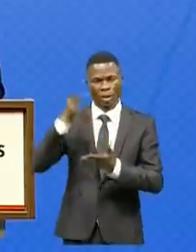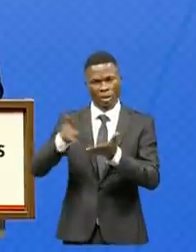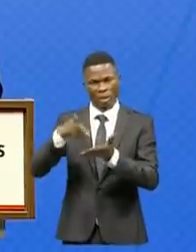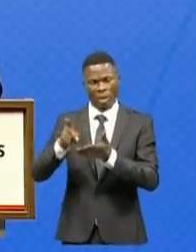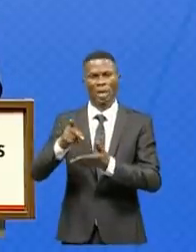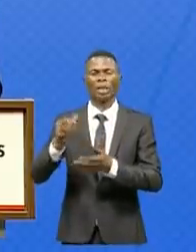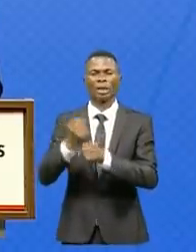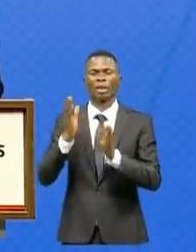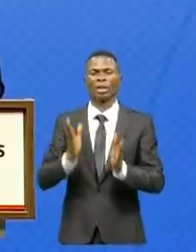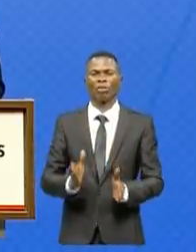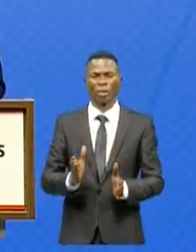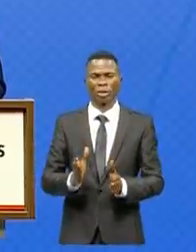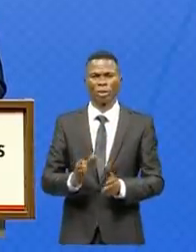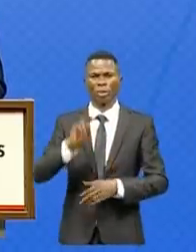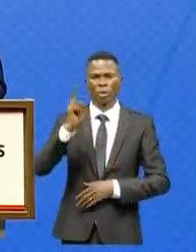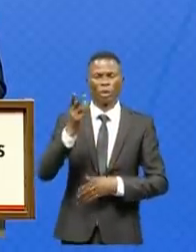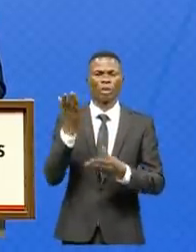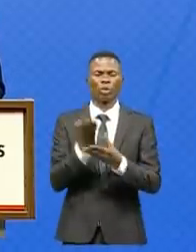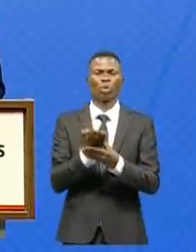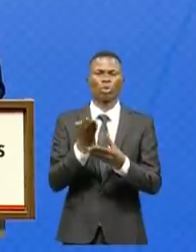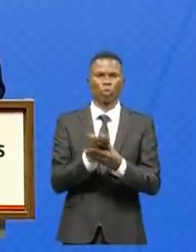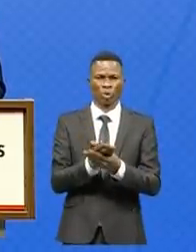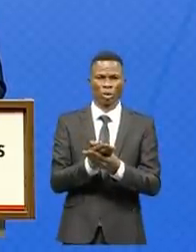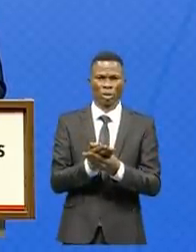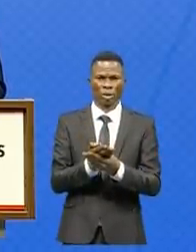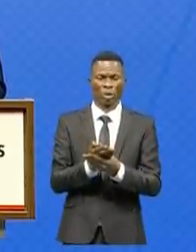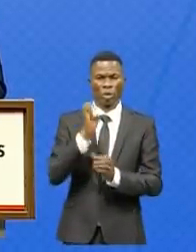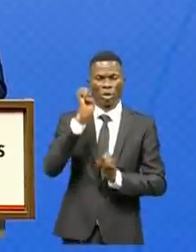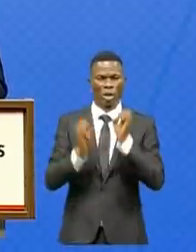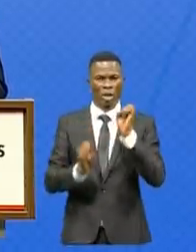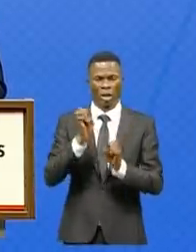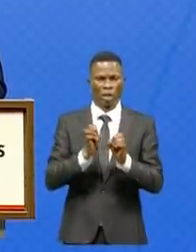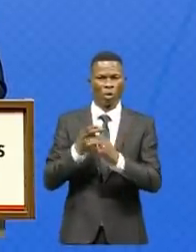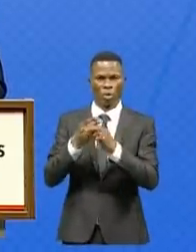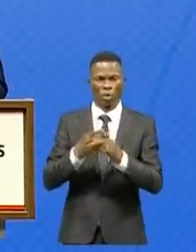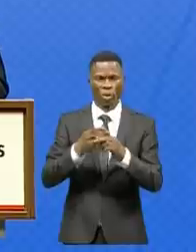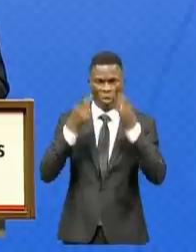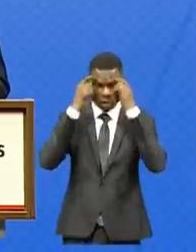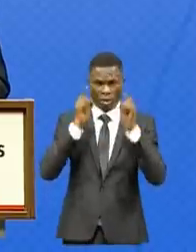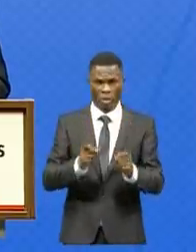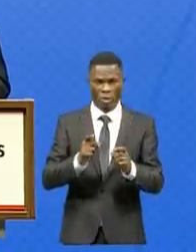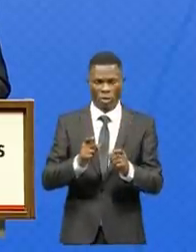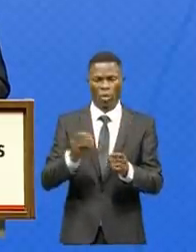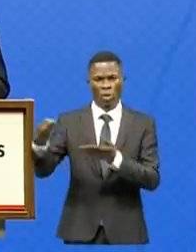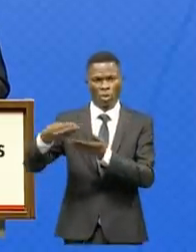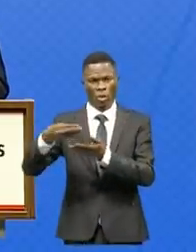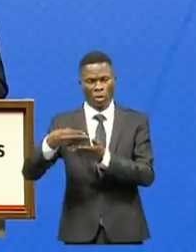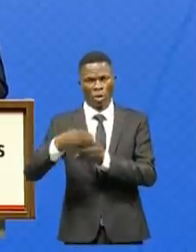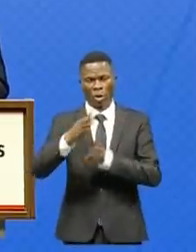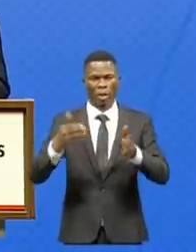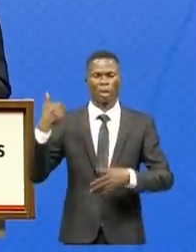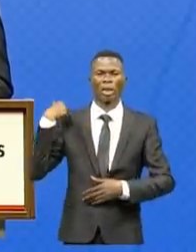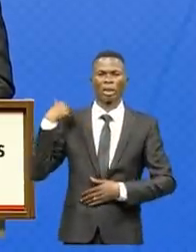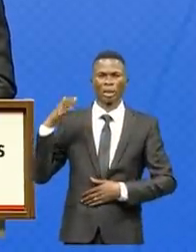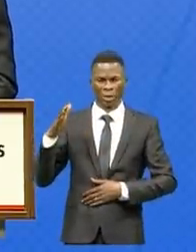salariale. Deuxième dossier, évaluation et suivi de mesures pour la mobilisation accrue des recettes